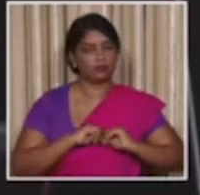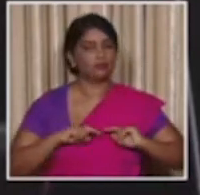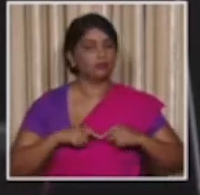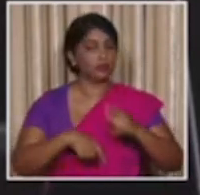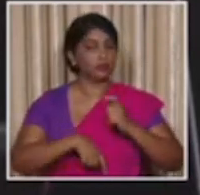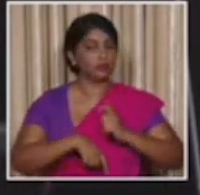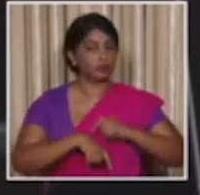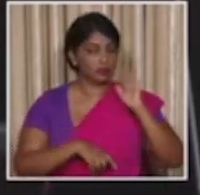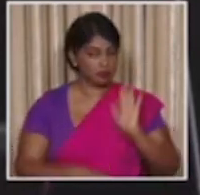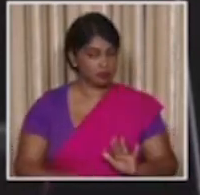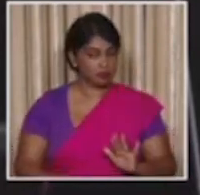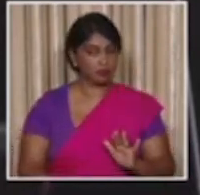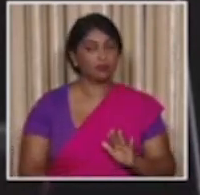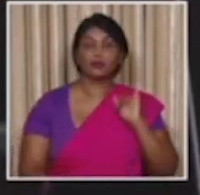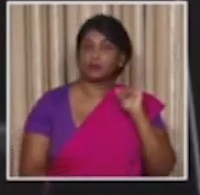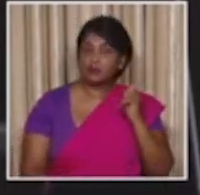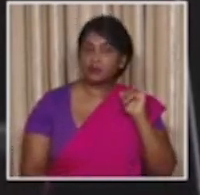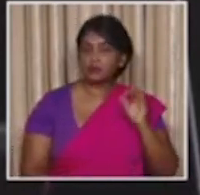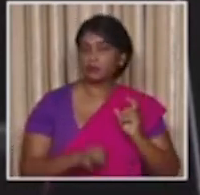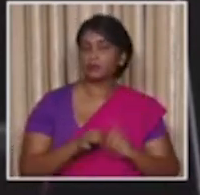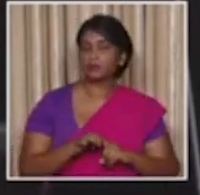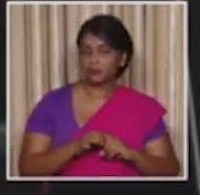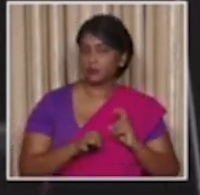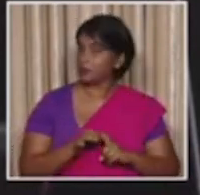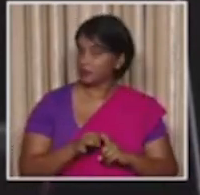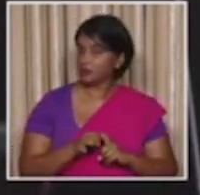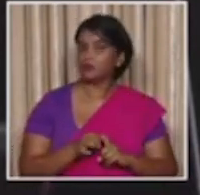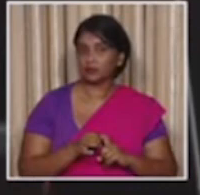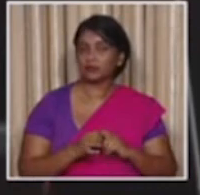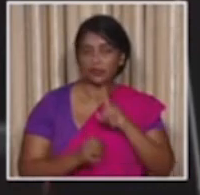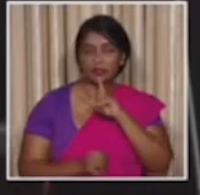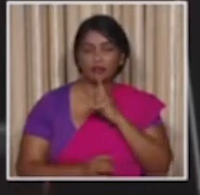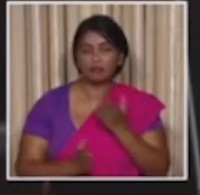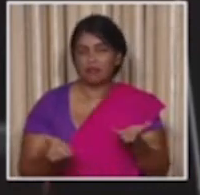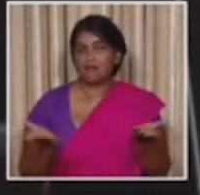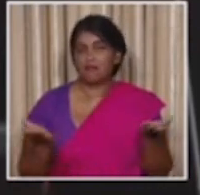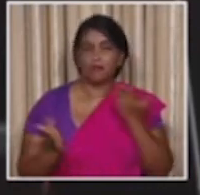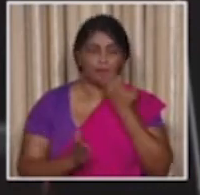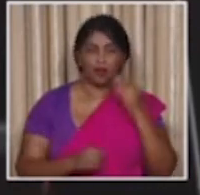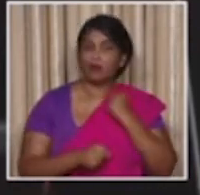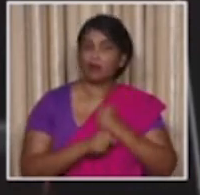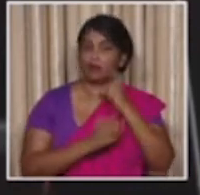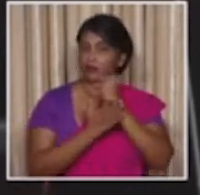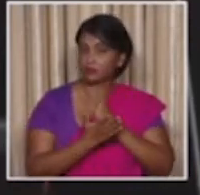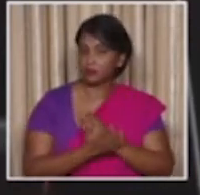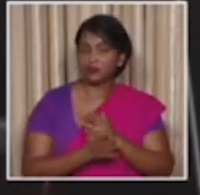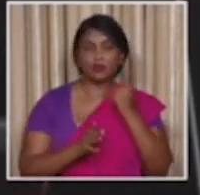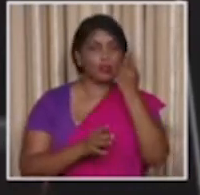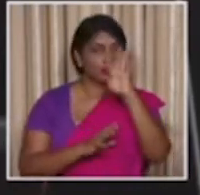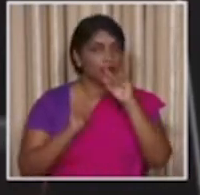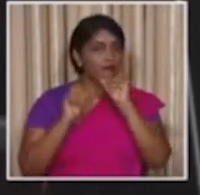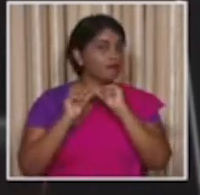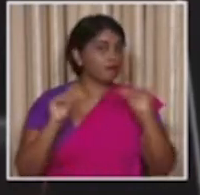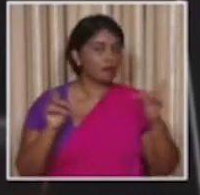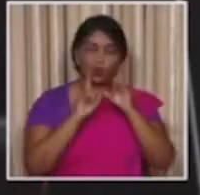කරන අවස්ථාවේදී යම් යම් ප්‍රශ්න මතුවන්න පුළුවන්. ආණ්ඩු ක්‍රම ව්‍යවස්ථාවේ 14 වන